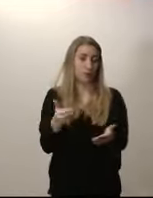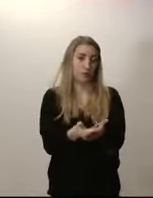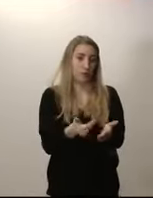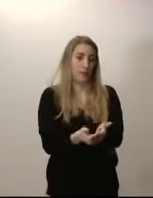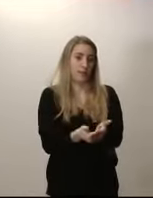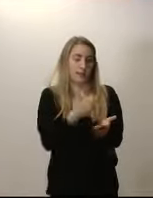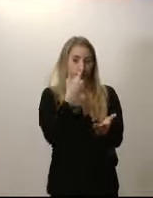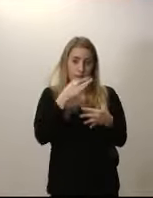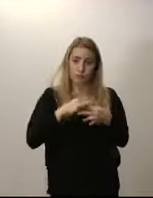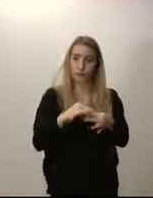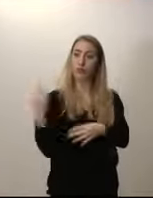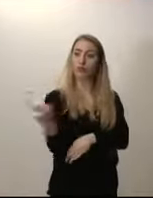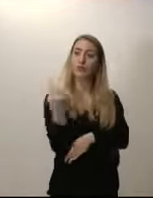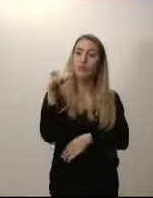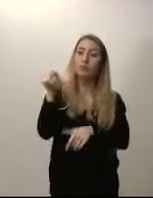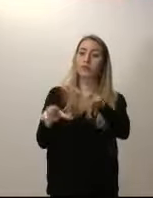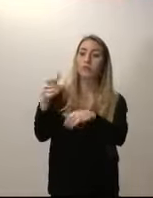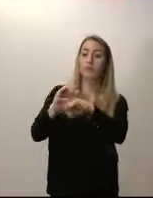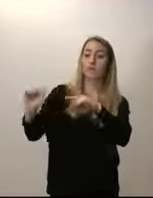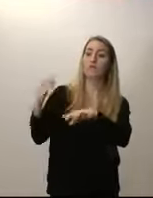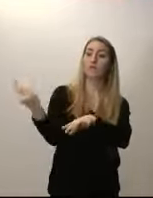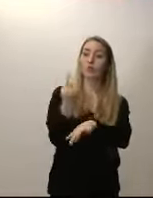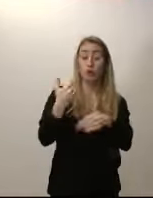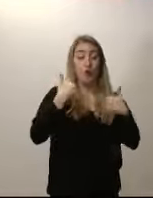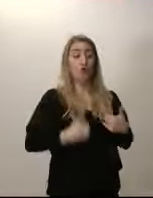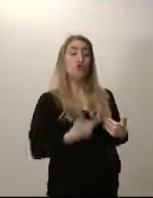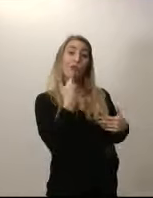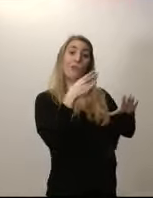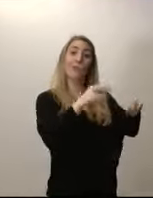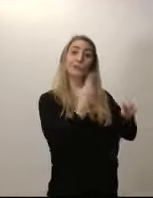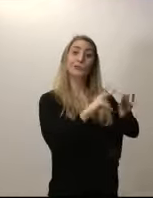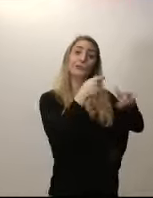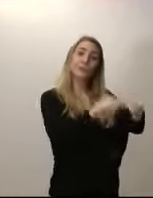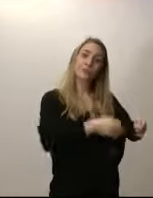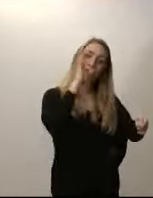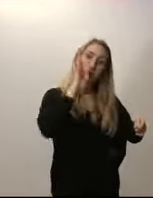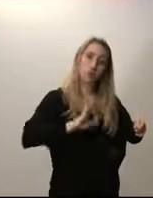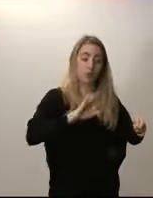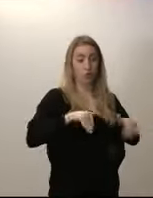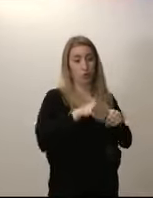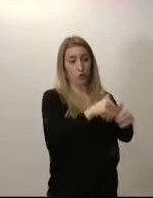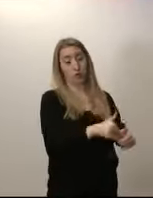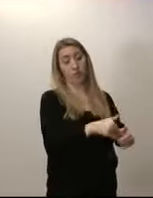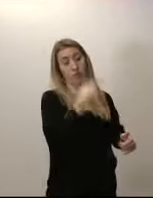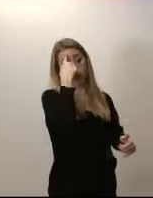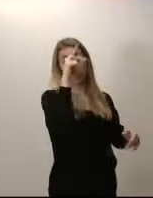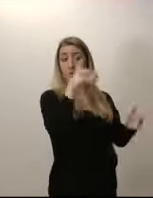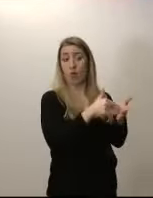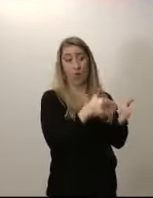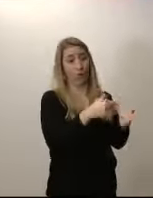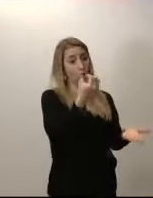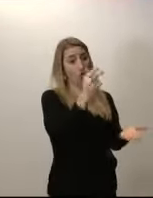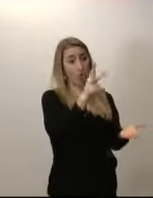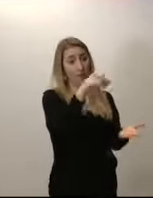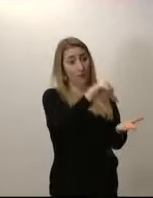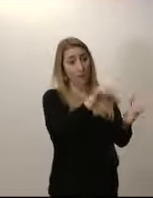puisque nous sommes les faiseurs et que vous n'êtes que les poseurs, souffrez que nous continuions à appeler le puzzle le troisième lieu.